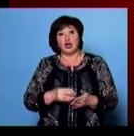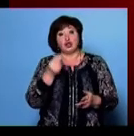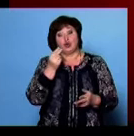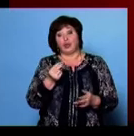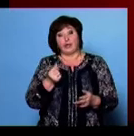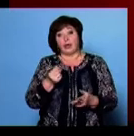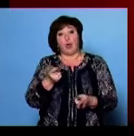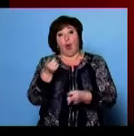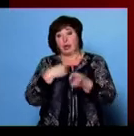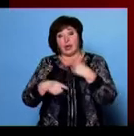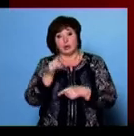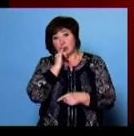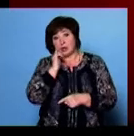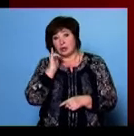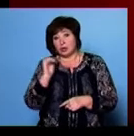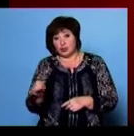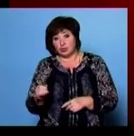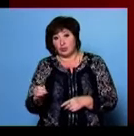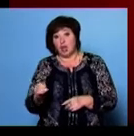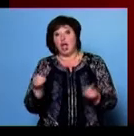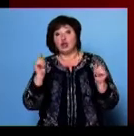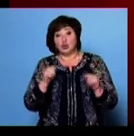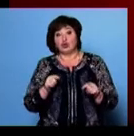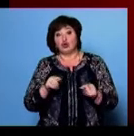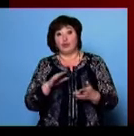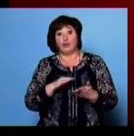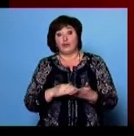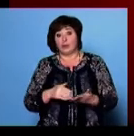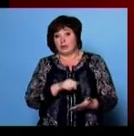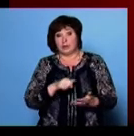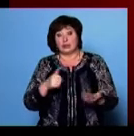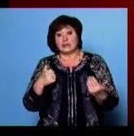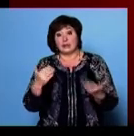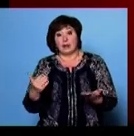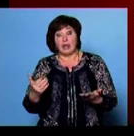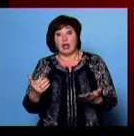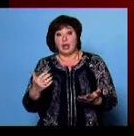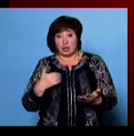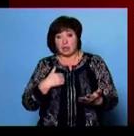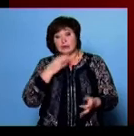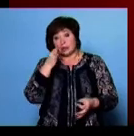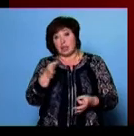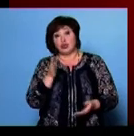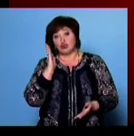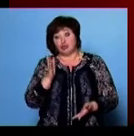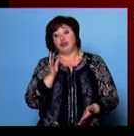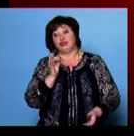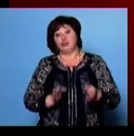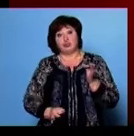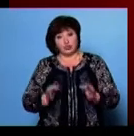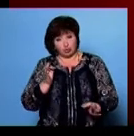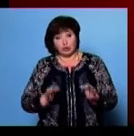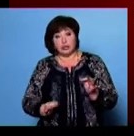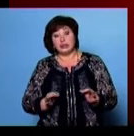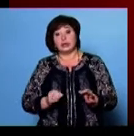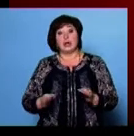мы вам не вернем. Потом суд будет, если я, говорю, судиться тогда буду. Но я там все красиво изложила, все, ну, как